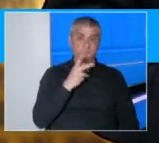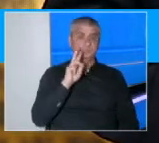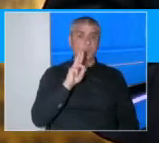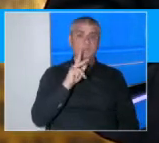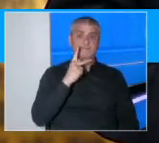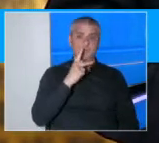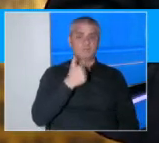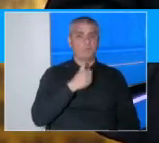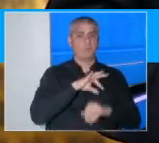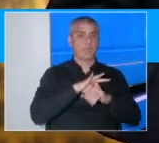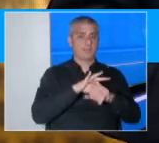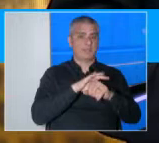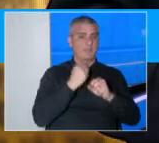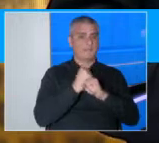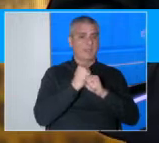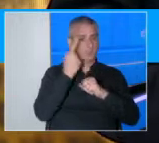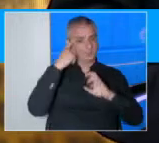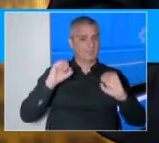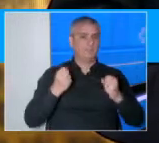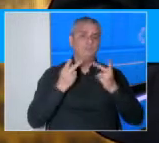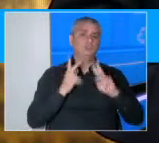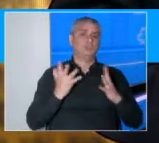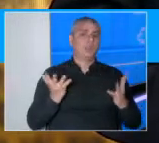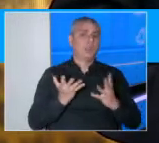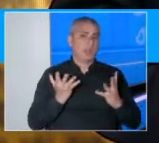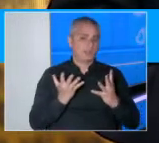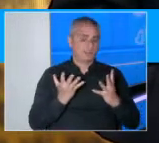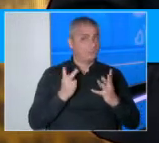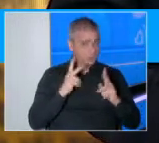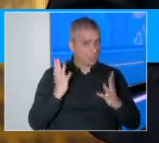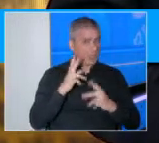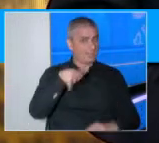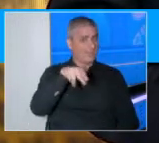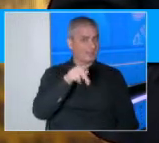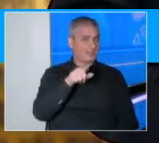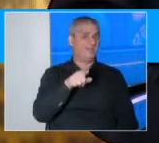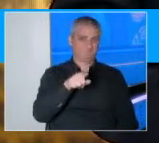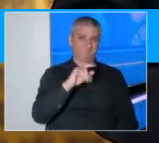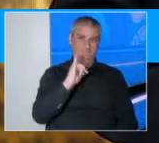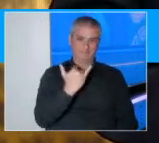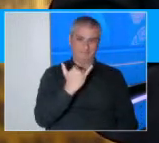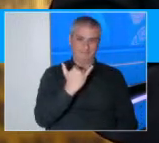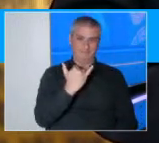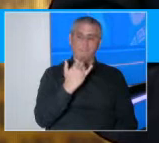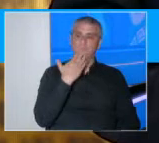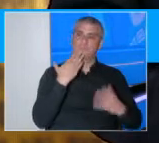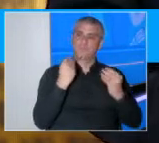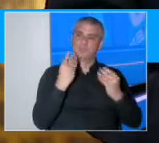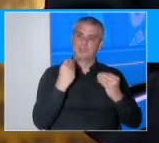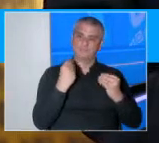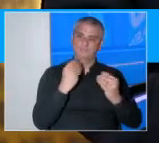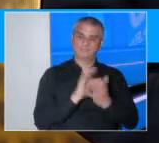רותם פרידמן, מורה דרך פעילות במיזם יש לאן. יש לאן לטייל, זה בהחלט. תודה רבה כן.